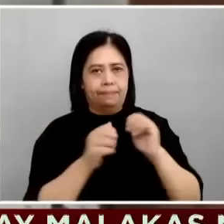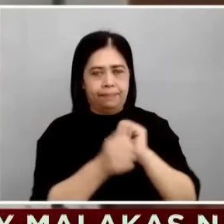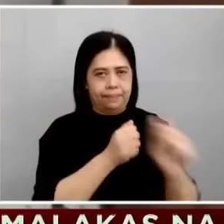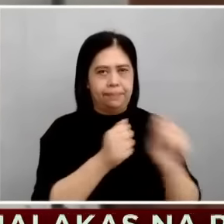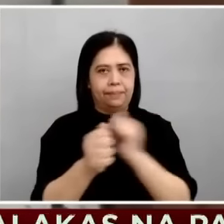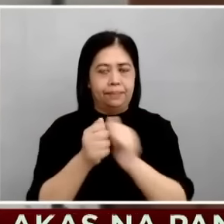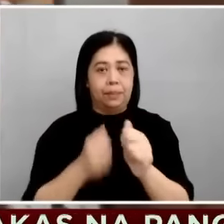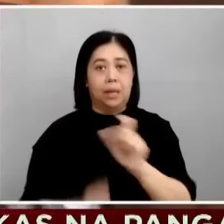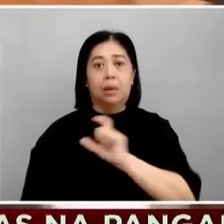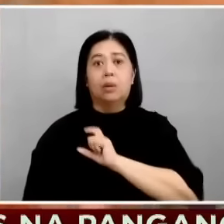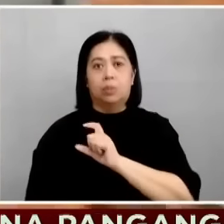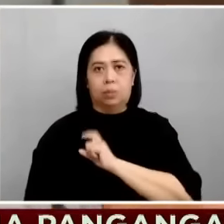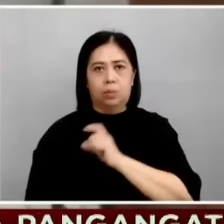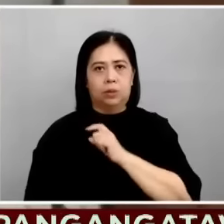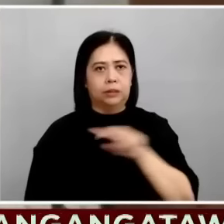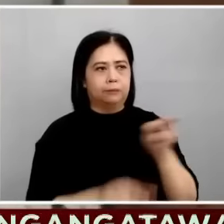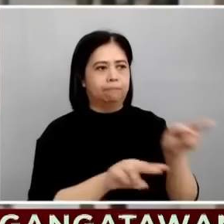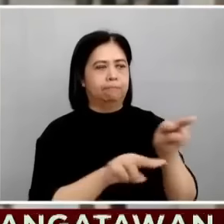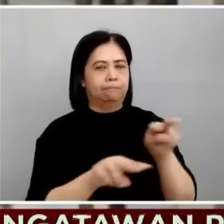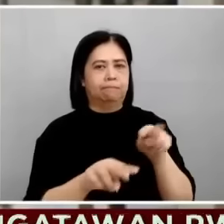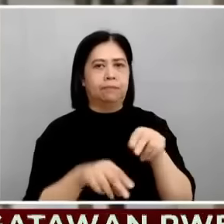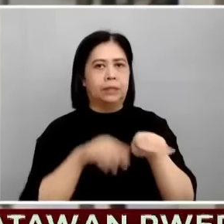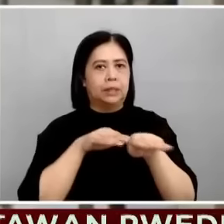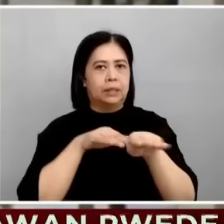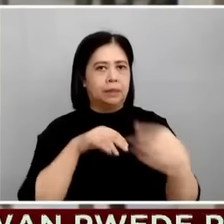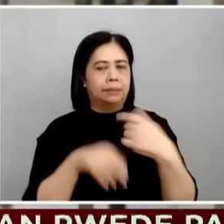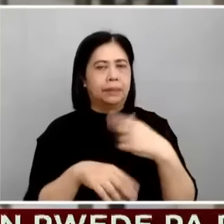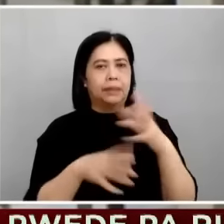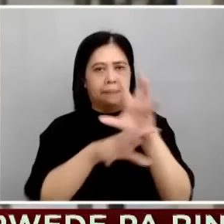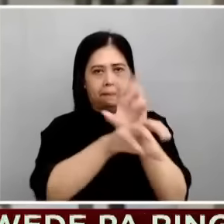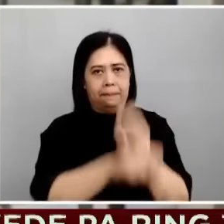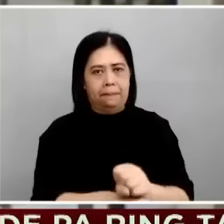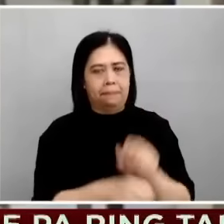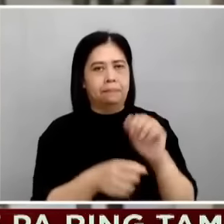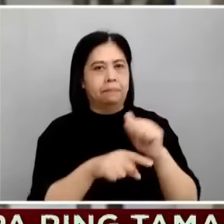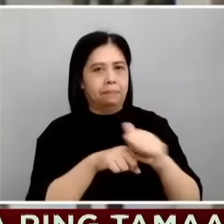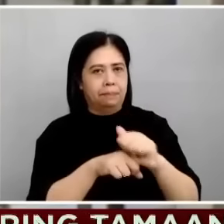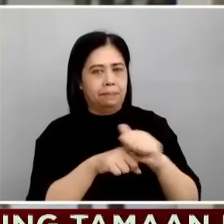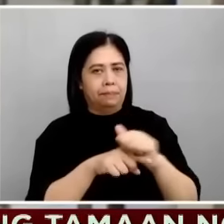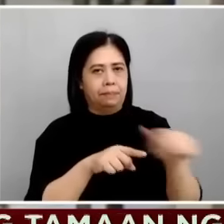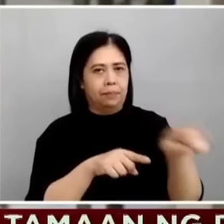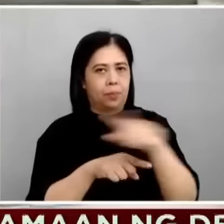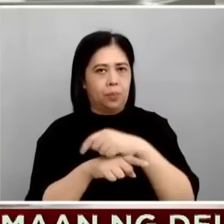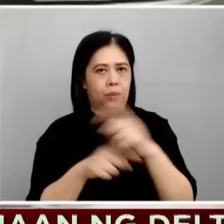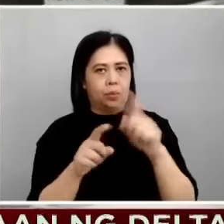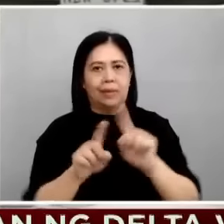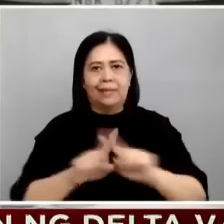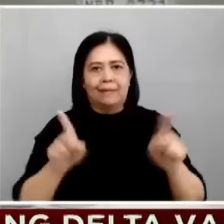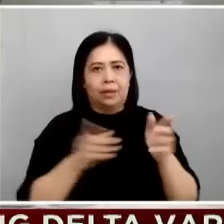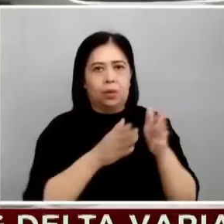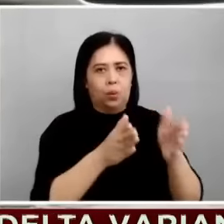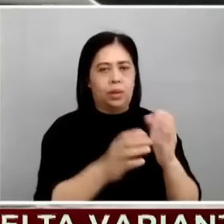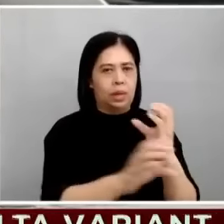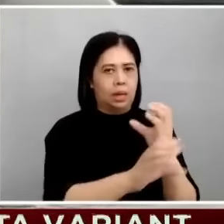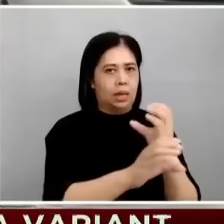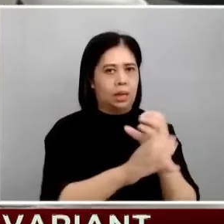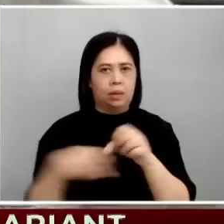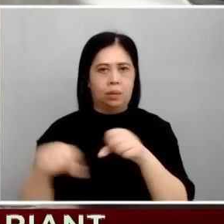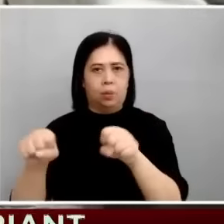pulis naman nagmando na ng traffic at sinasanay na ang mga motorista na magkaiba ang daanan ng kotse at